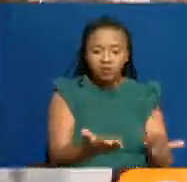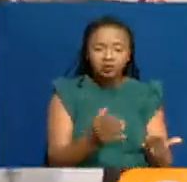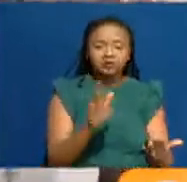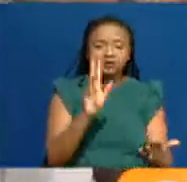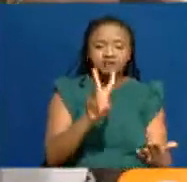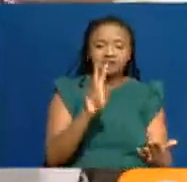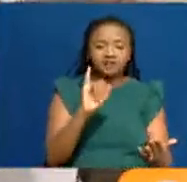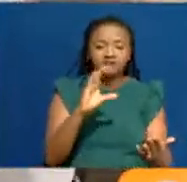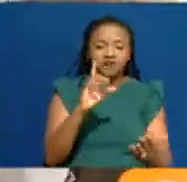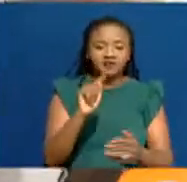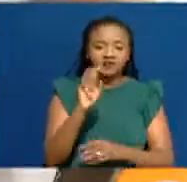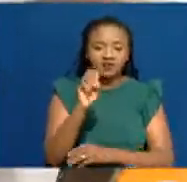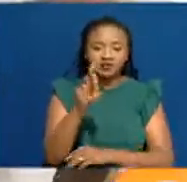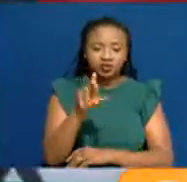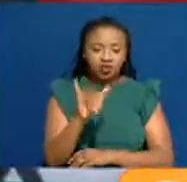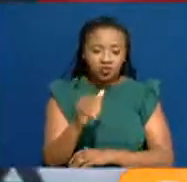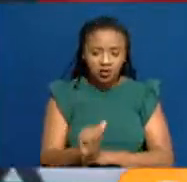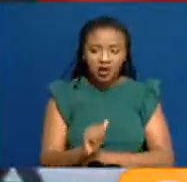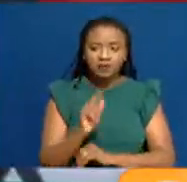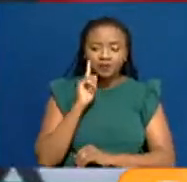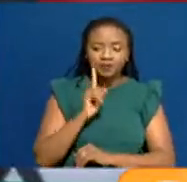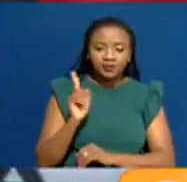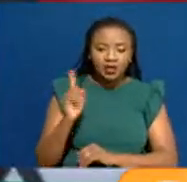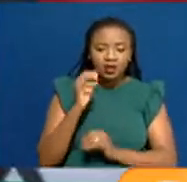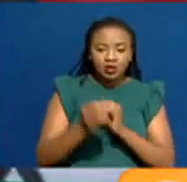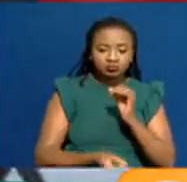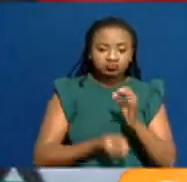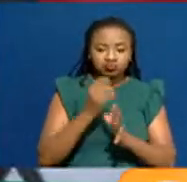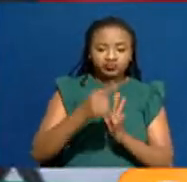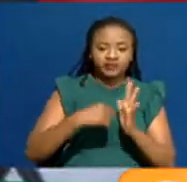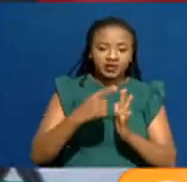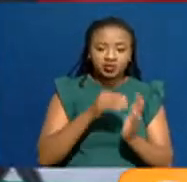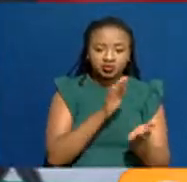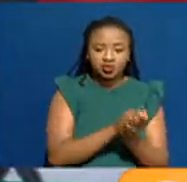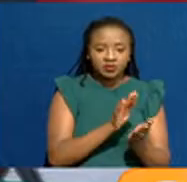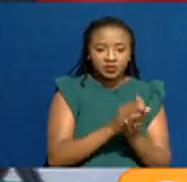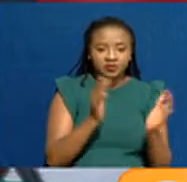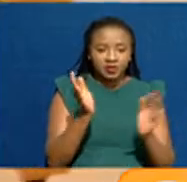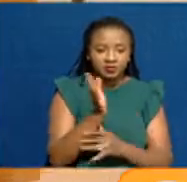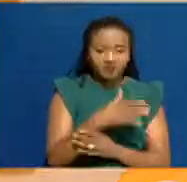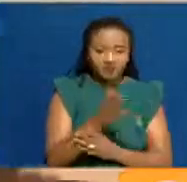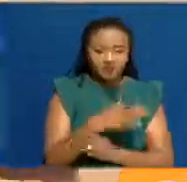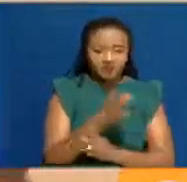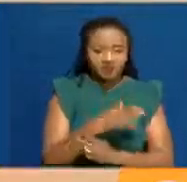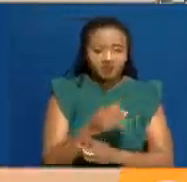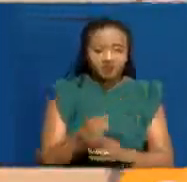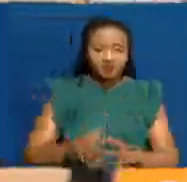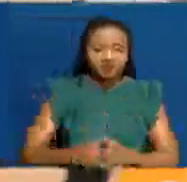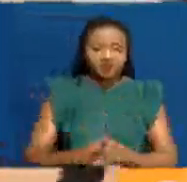ya Busia, katika hafla ya kuzindua mtambo wa kuhifadhi samaki ya Muluhoba.